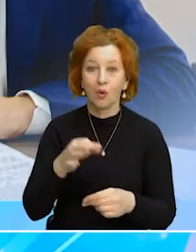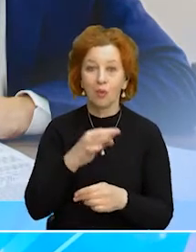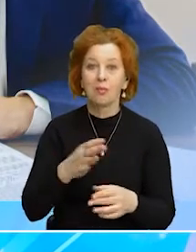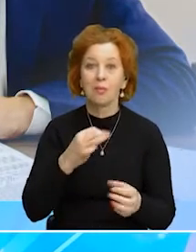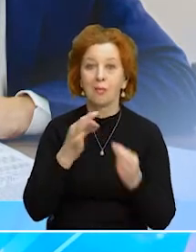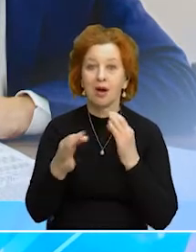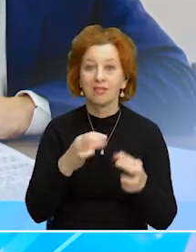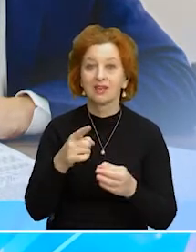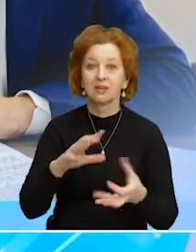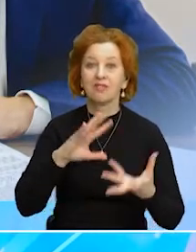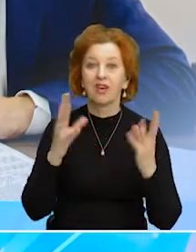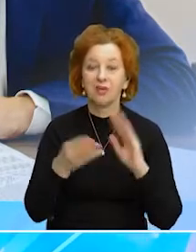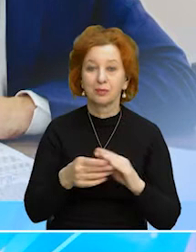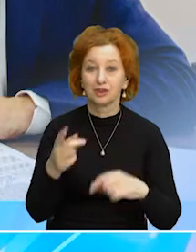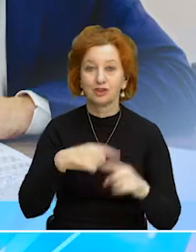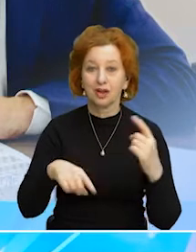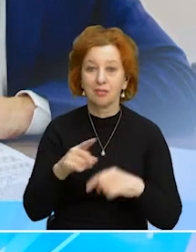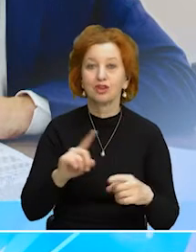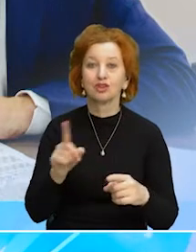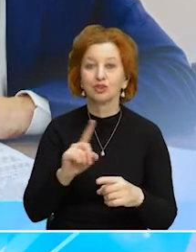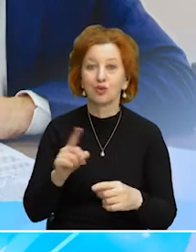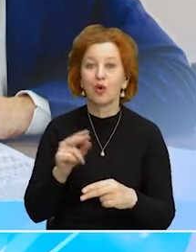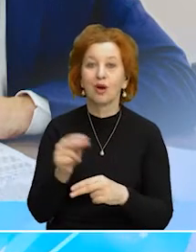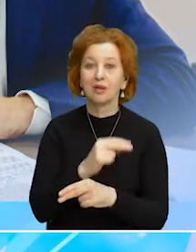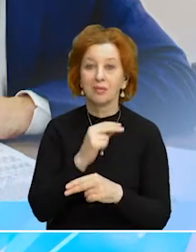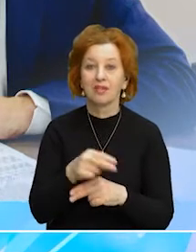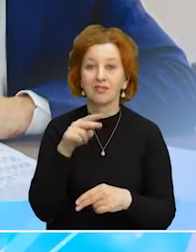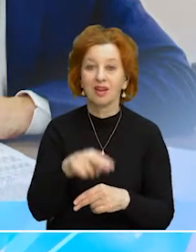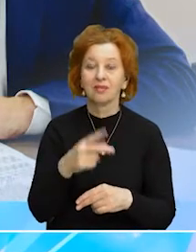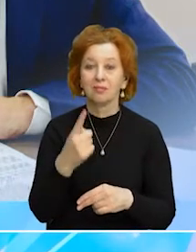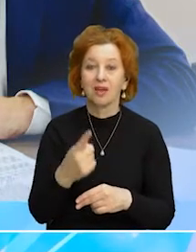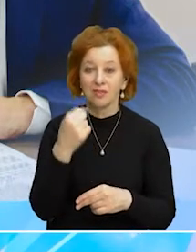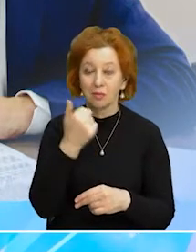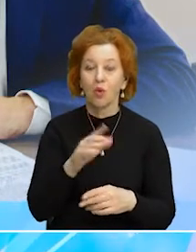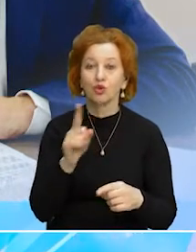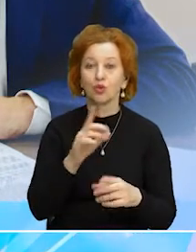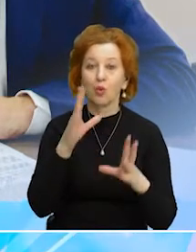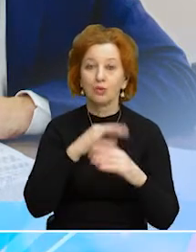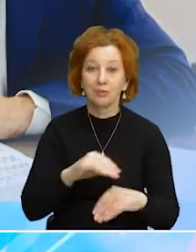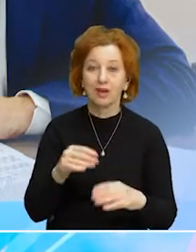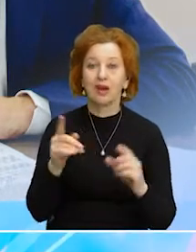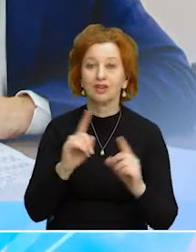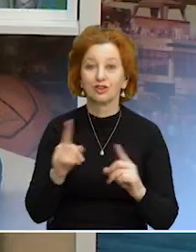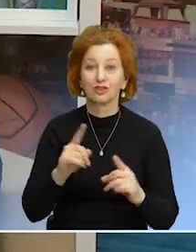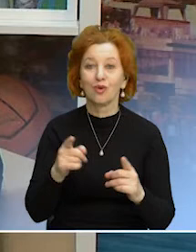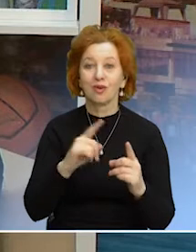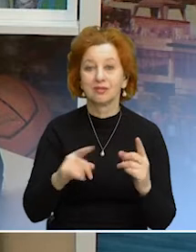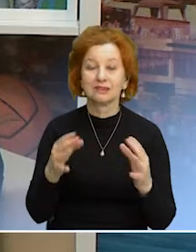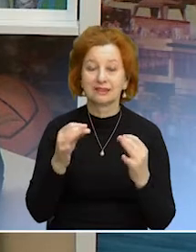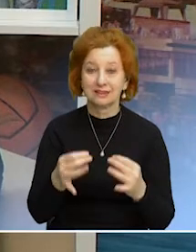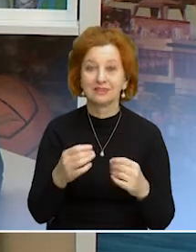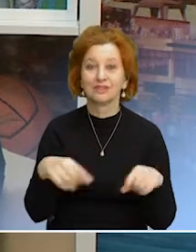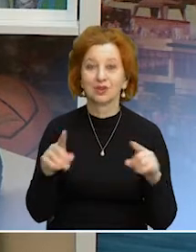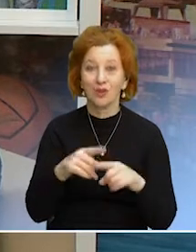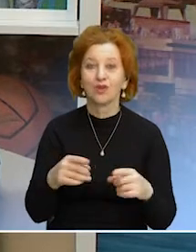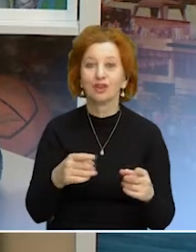Ростовской области». Поговорим с ним вообще, в принципе, что успели отремонтировать в 2021 году. Поговорим с ним, может быть, если не разрешат,